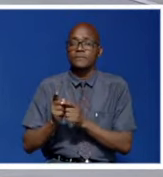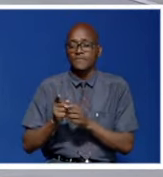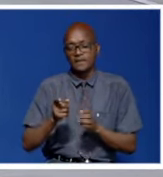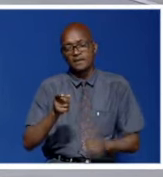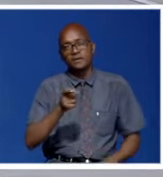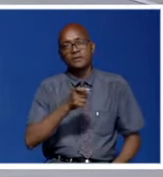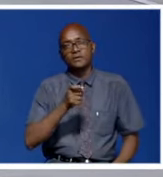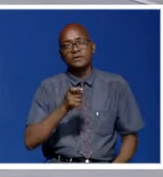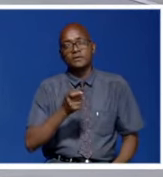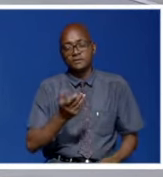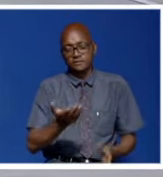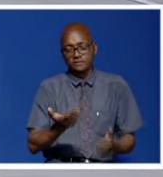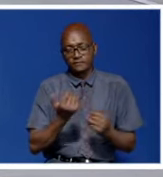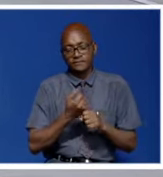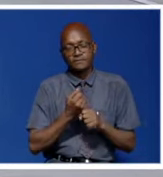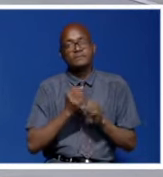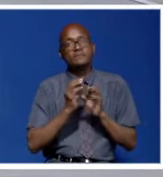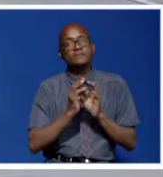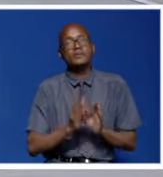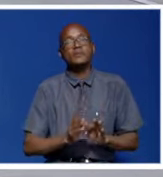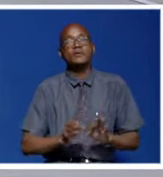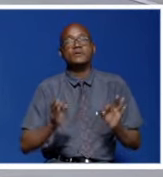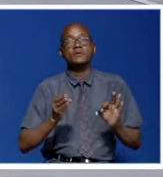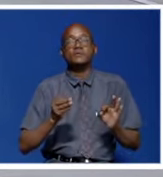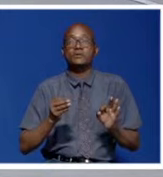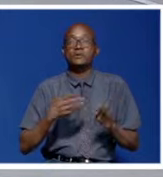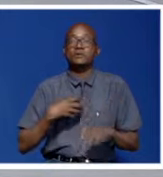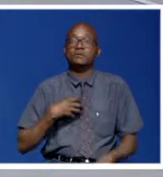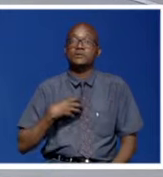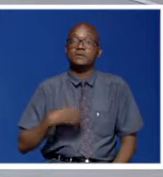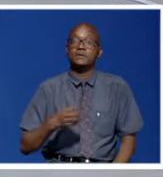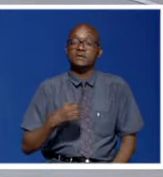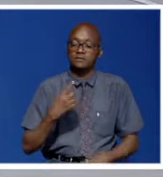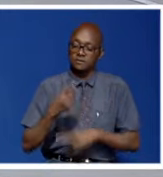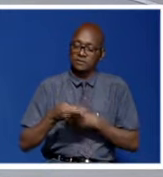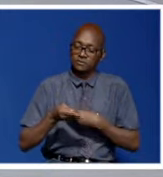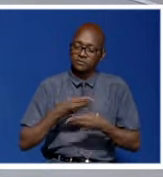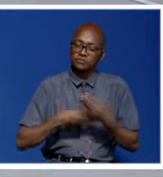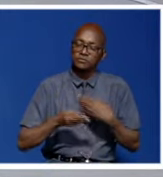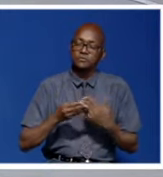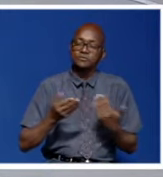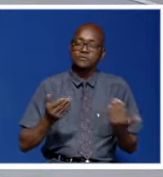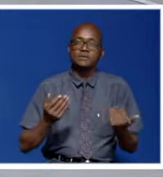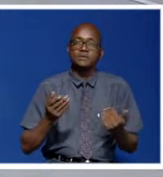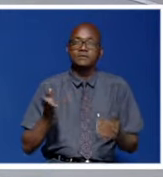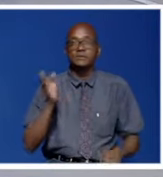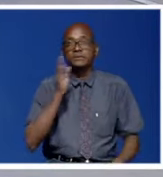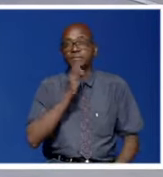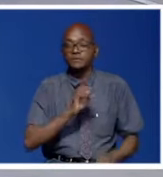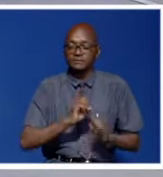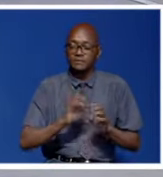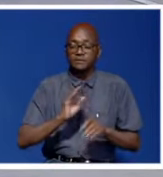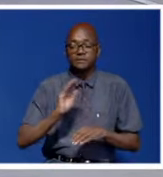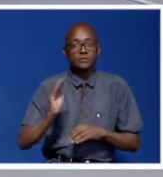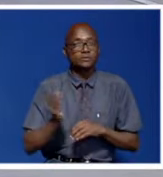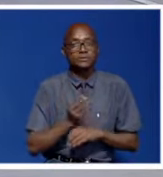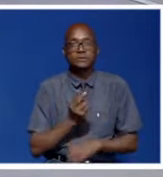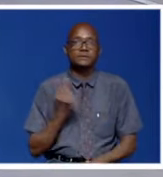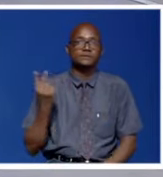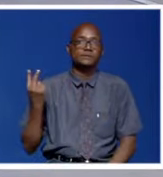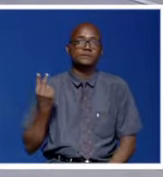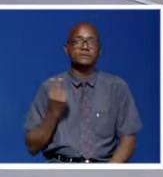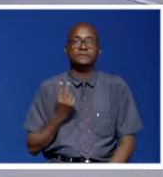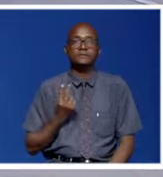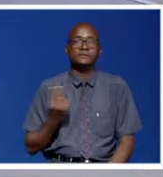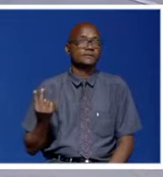kikodi yanavyoweza kufanyiwa maboresho katika wizara hizo ili kuendelea kuimarisha uchumi wa nchi yetu. Nimekamilisha hivyo mitandaoni na kurejesha kwa Kibaro